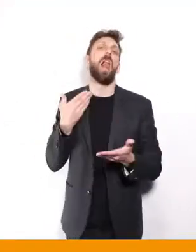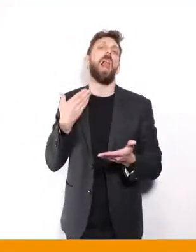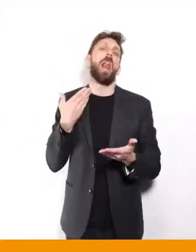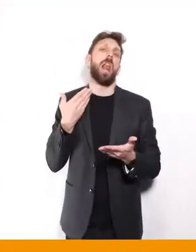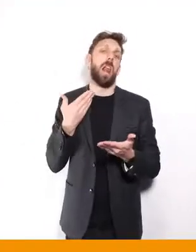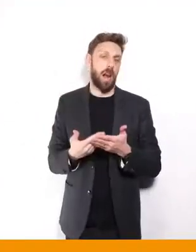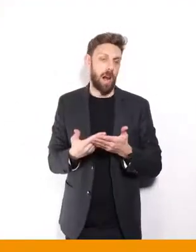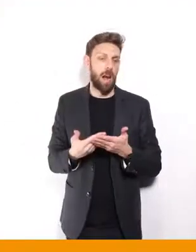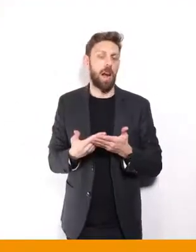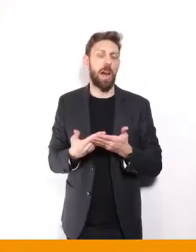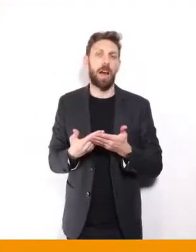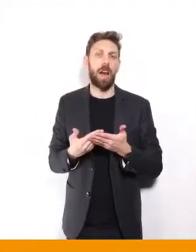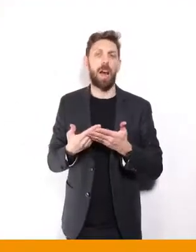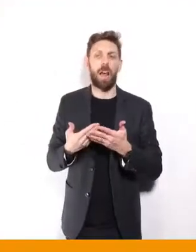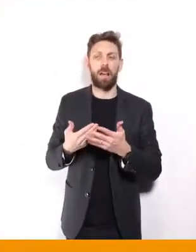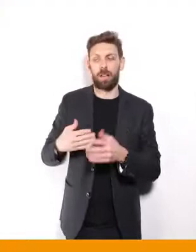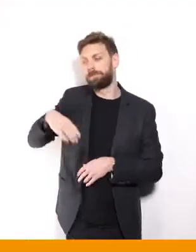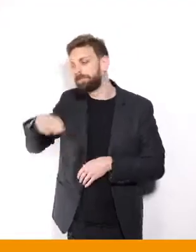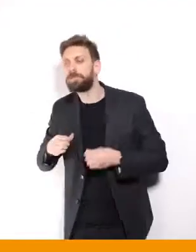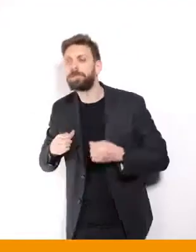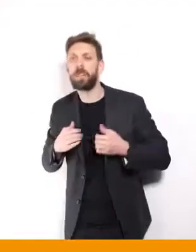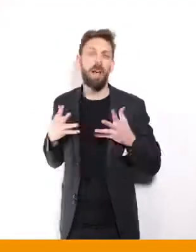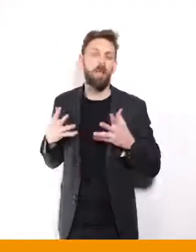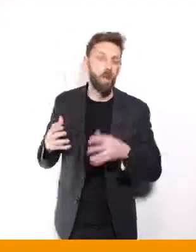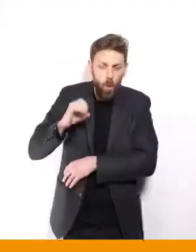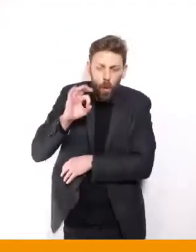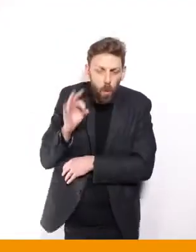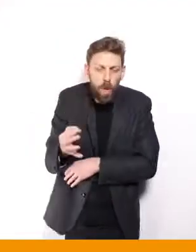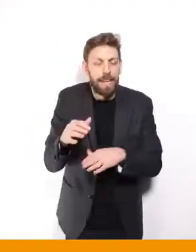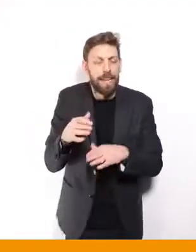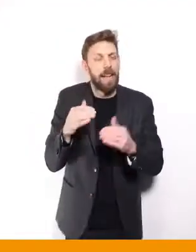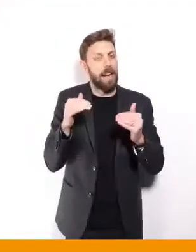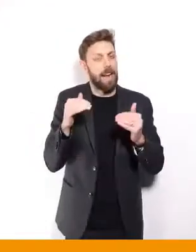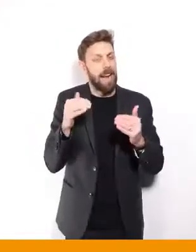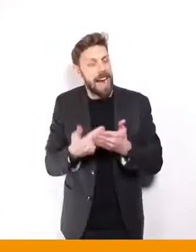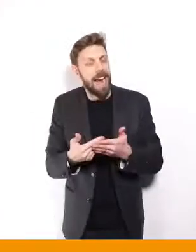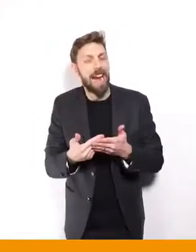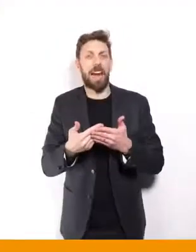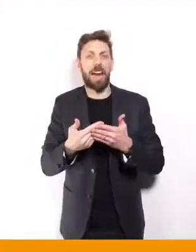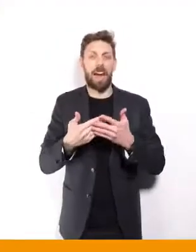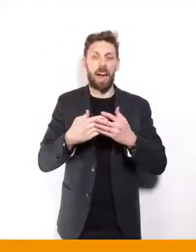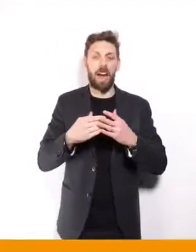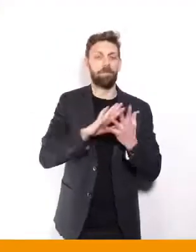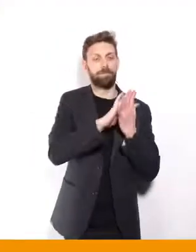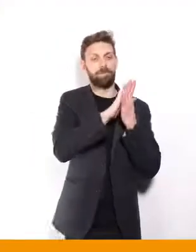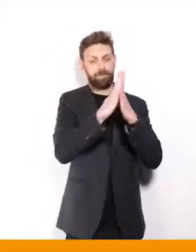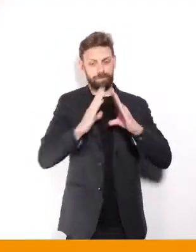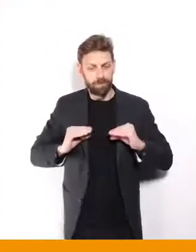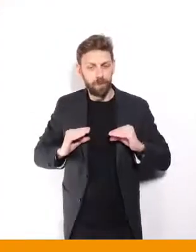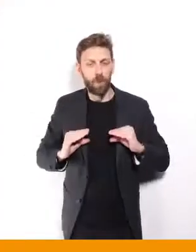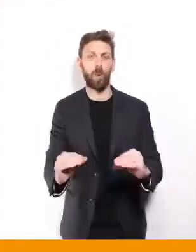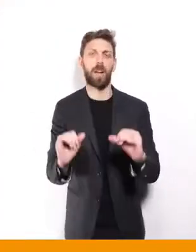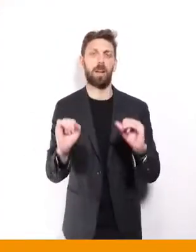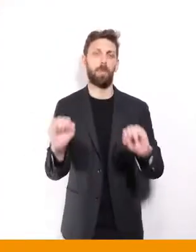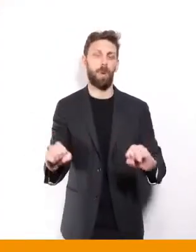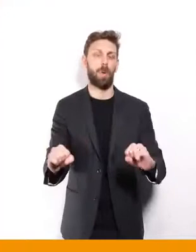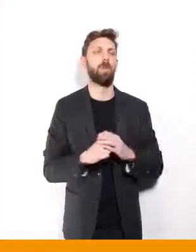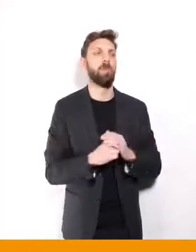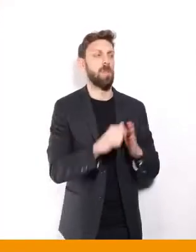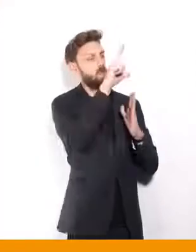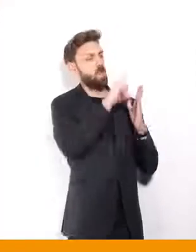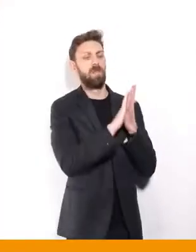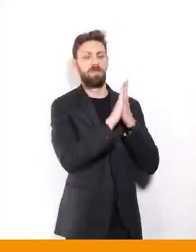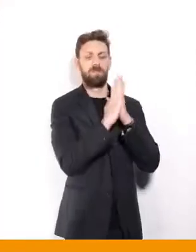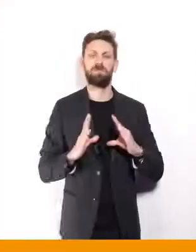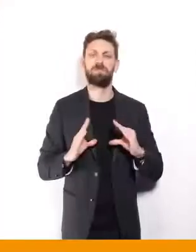des questions d'investissement et tout ça, mais on peut organiser une mise en œuvre forte de la loi beaucoup plus